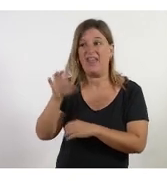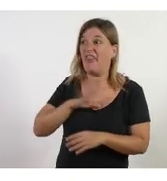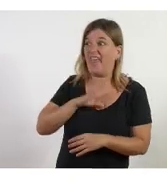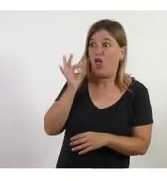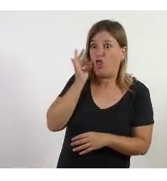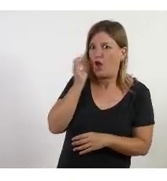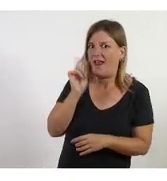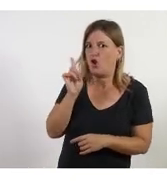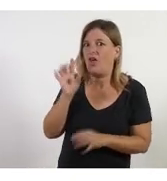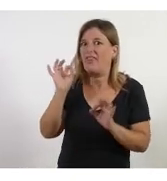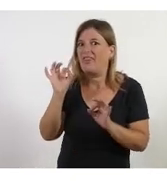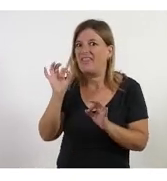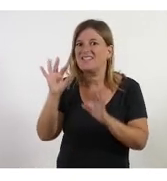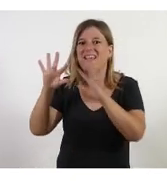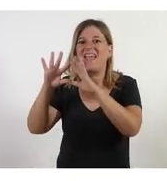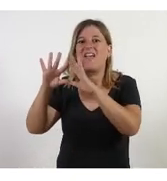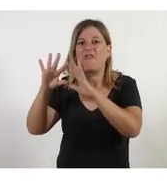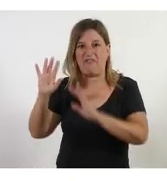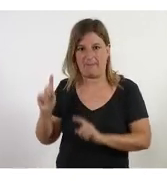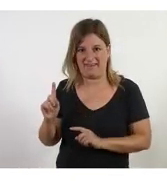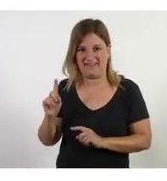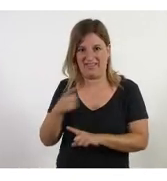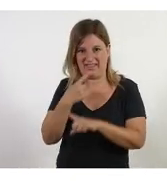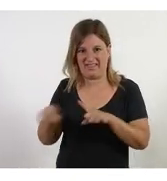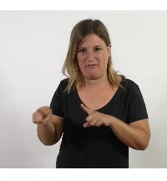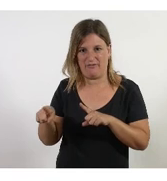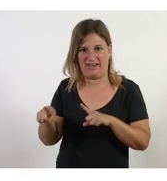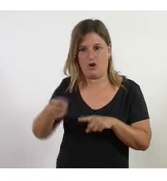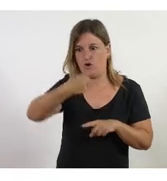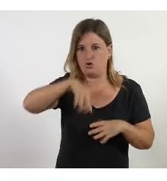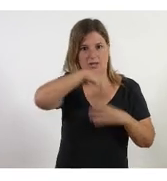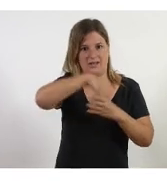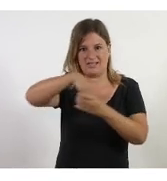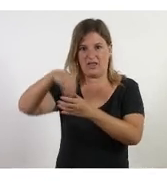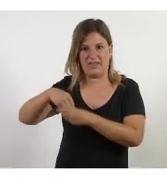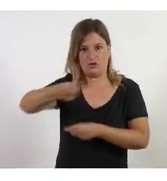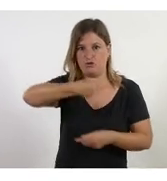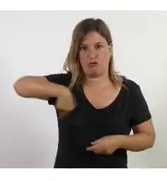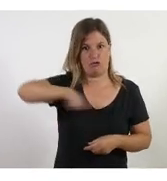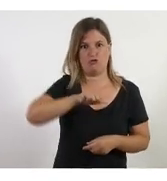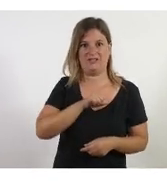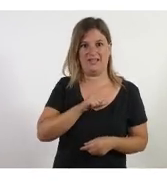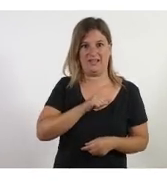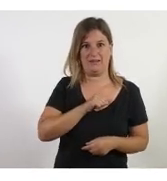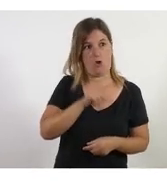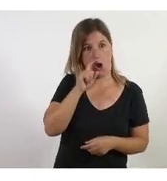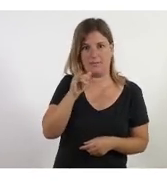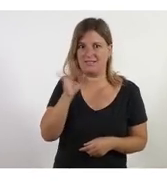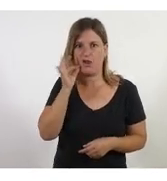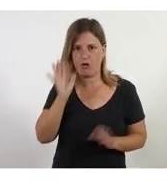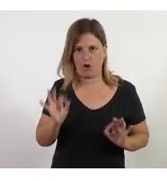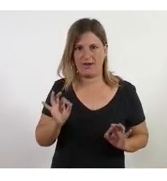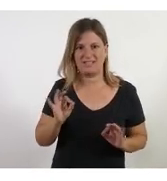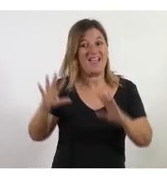les dones, sinó des de l'essència femenina que tots i cadascun de nosaltres tenim a dins. I això des de la femení és des del